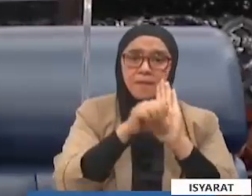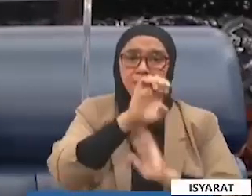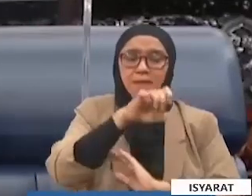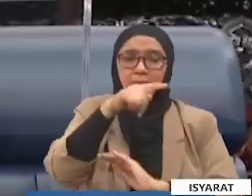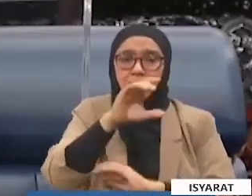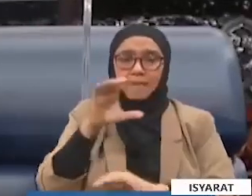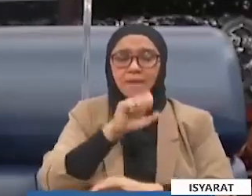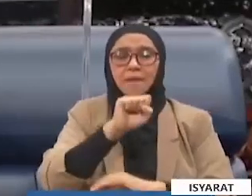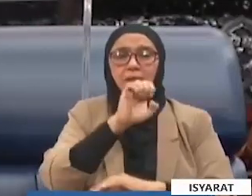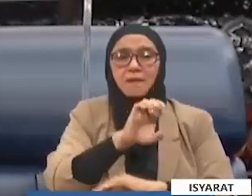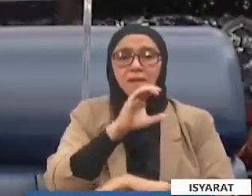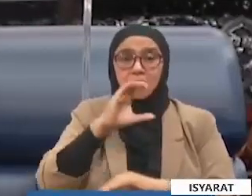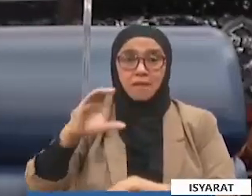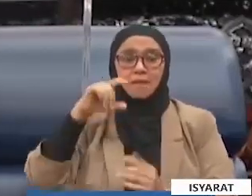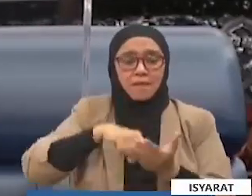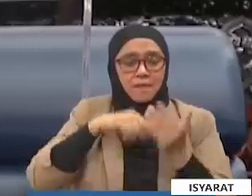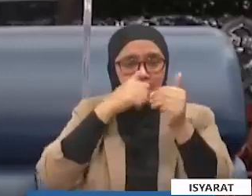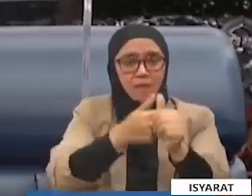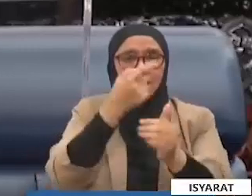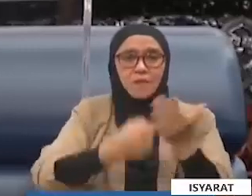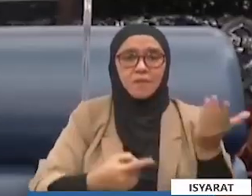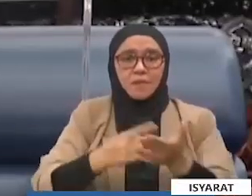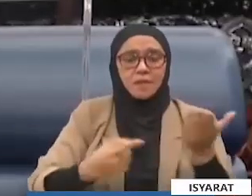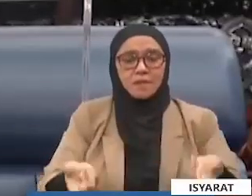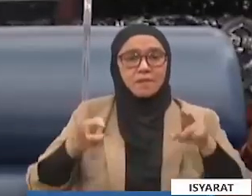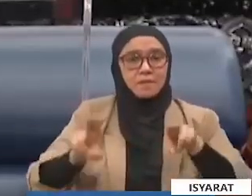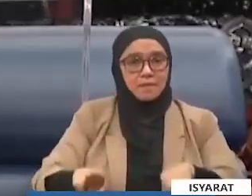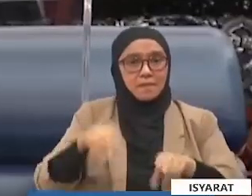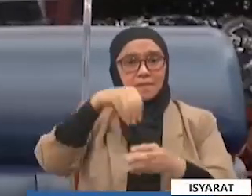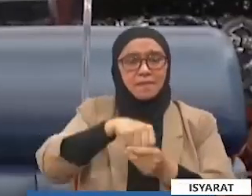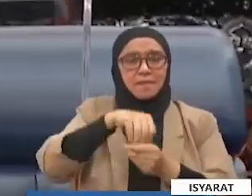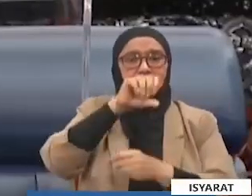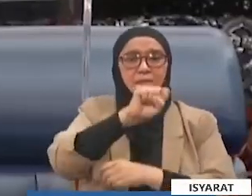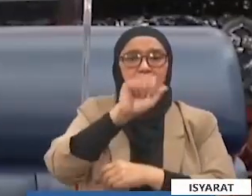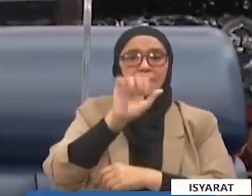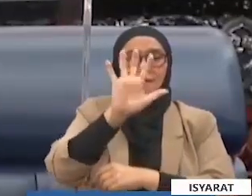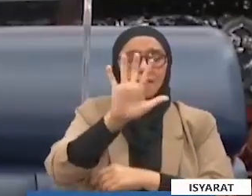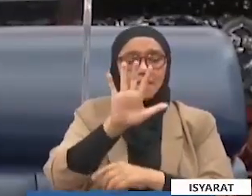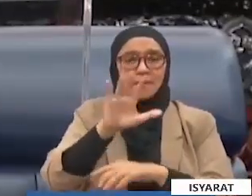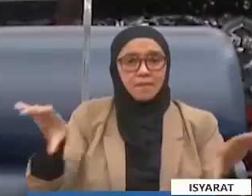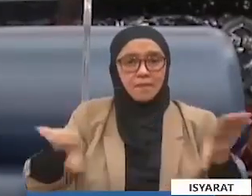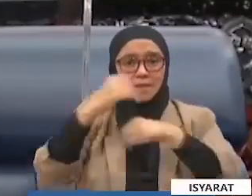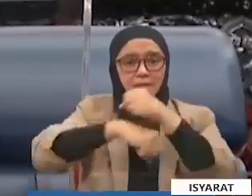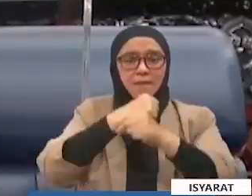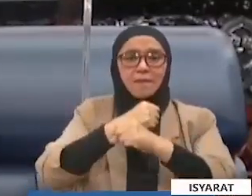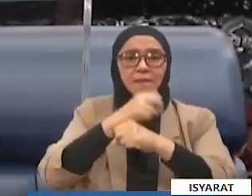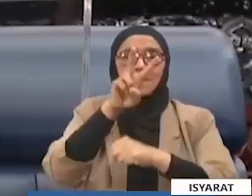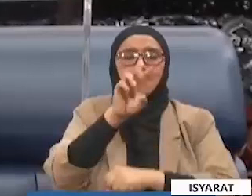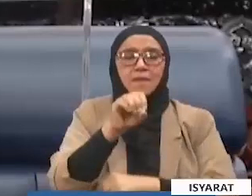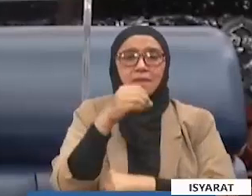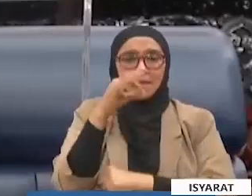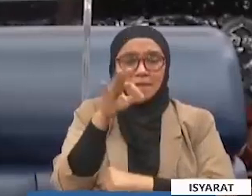apa yang telah dijanjikan dalam SA5 yang ditandatangani pada tahun 2019. Satu jawatan